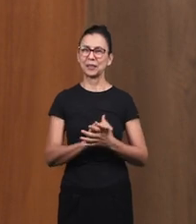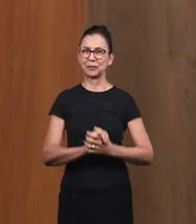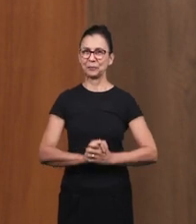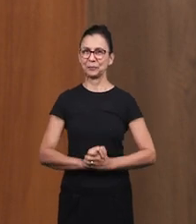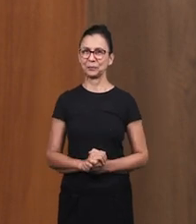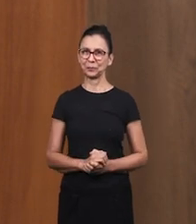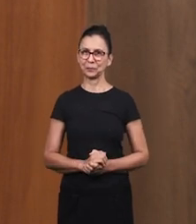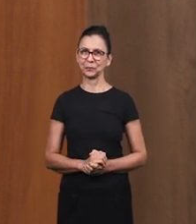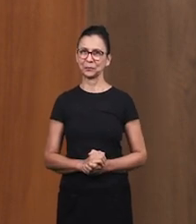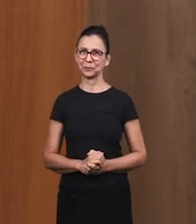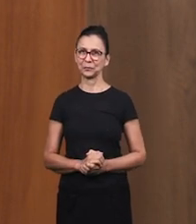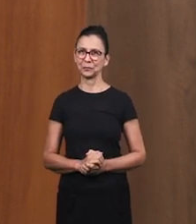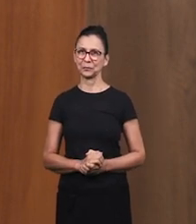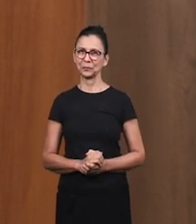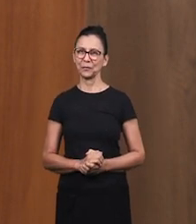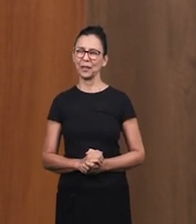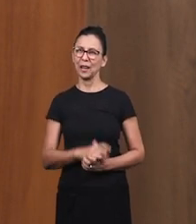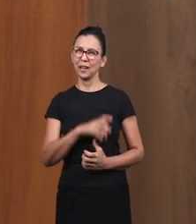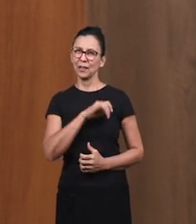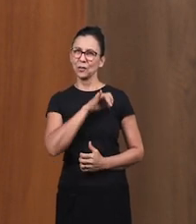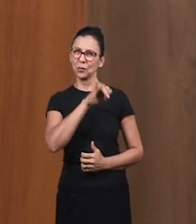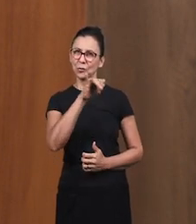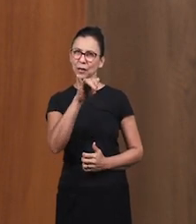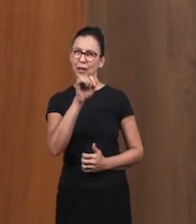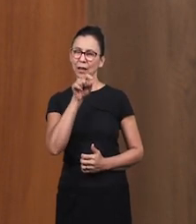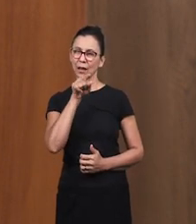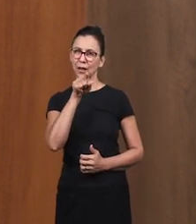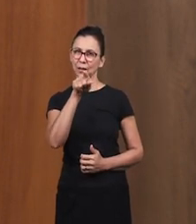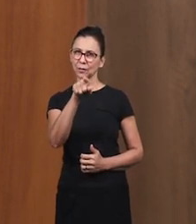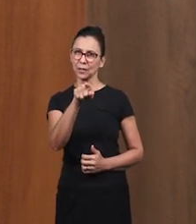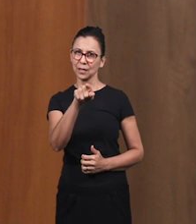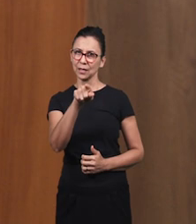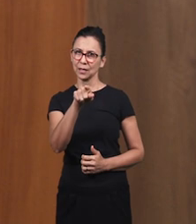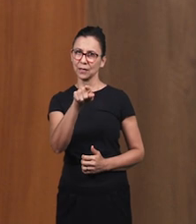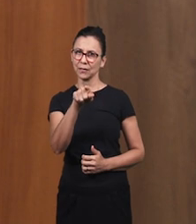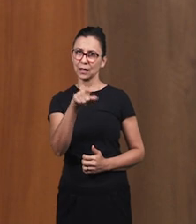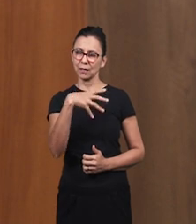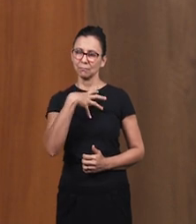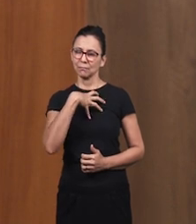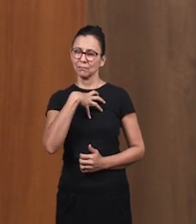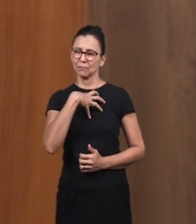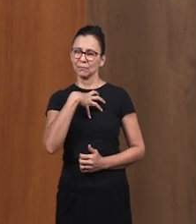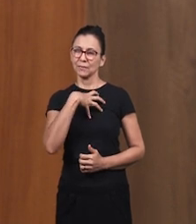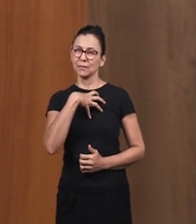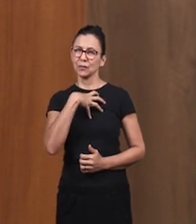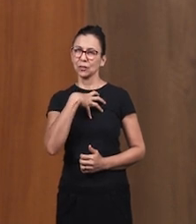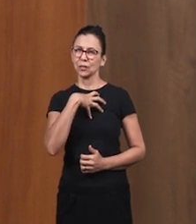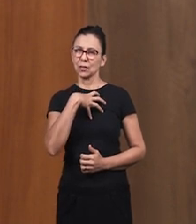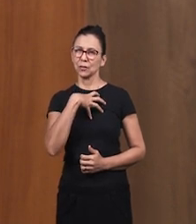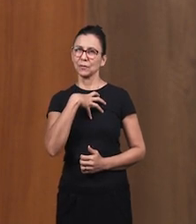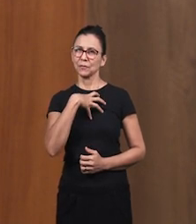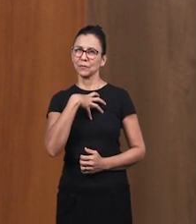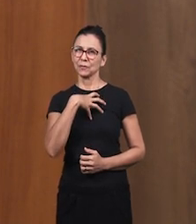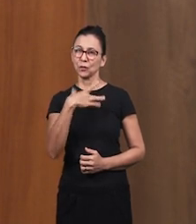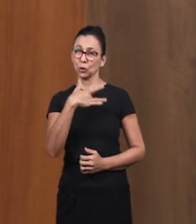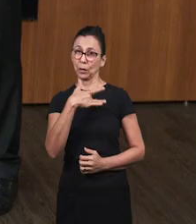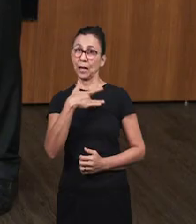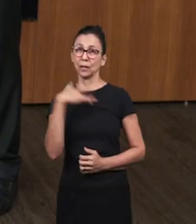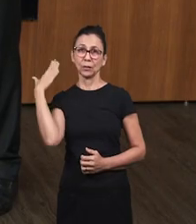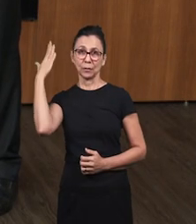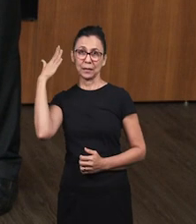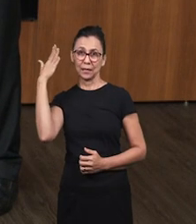Maintenant, j'ai une parole qui vous est adressée, qui a été touchée par le message transmis à travers